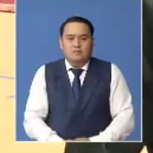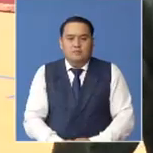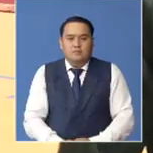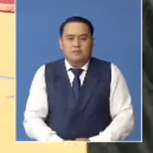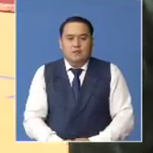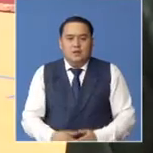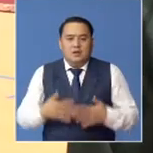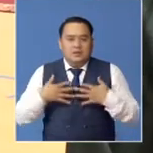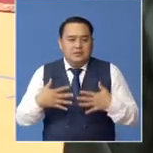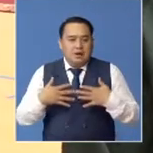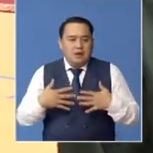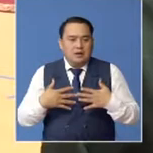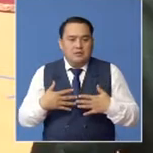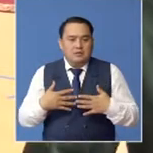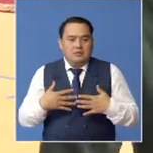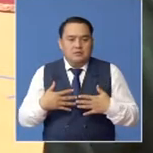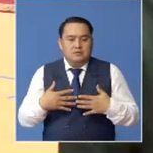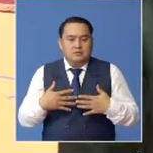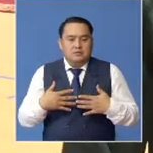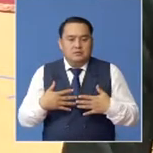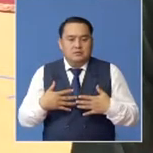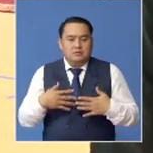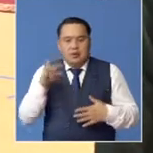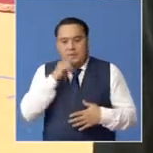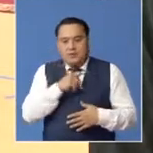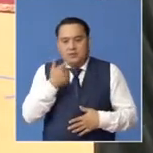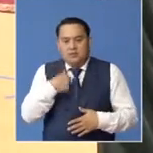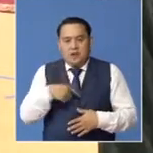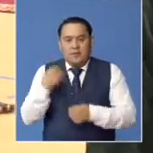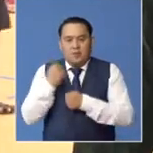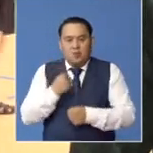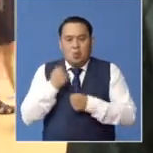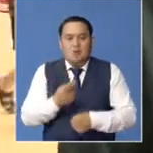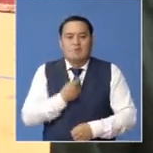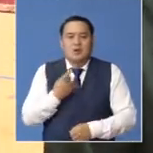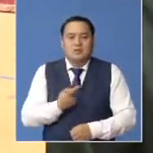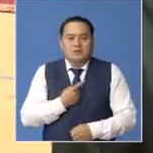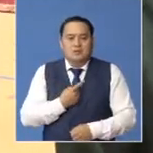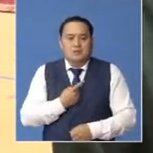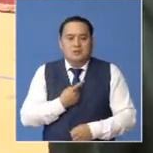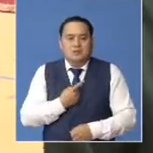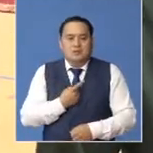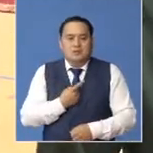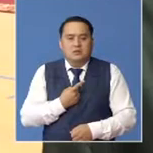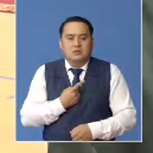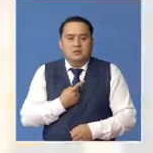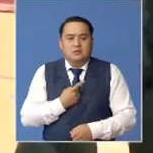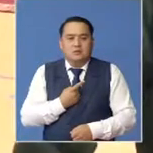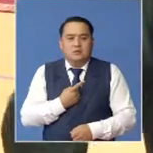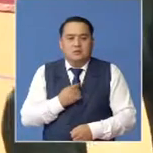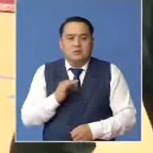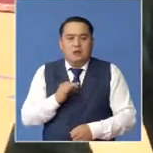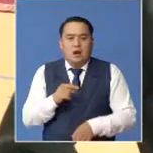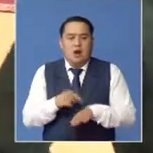сложный, дыхание сбилось, потому что я сам дзюдоист, мастер спорта по дзюдо, по хазак-шакрёс.